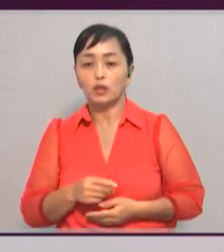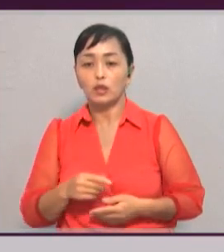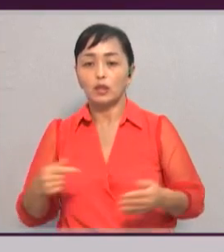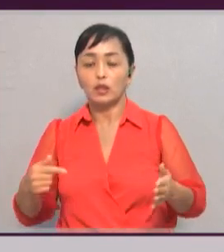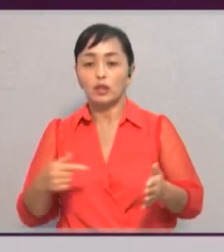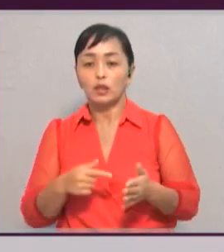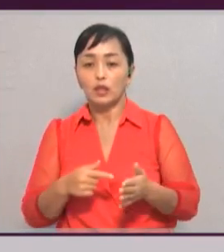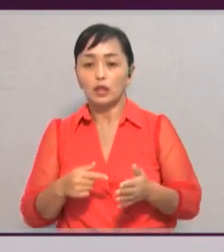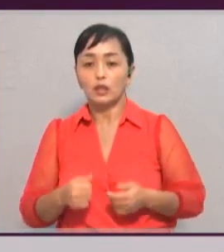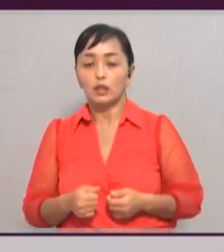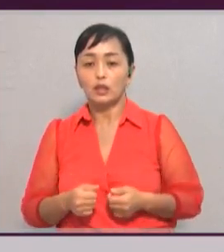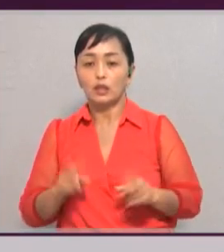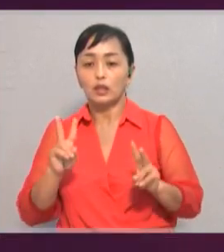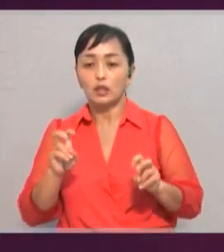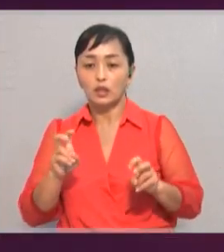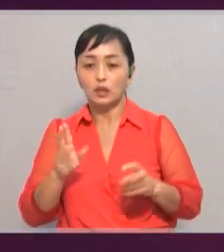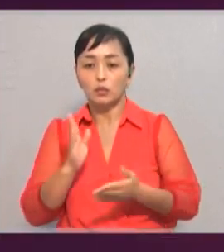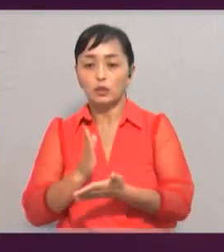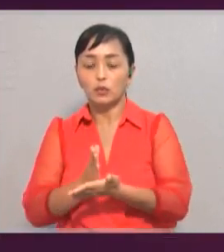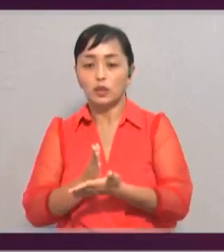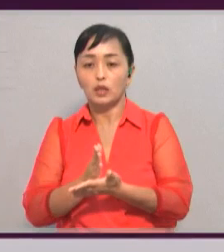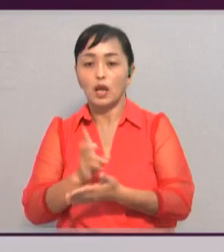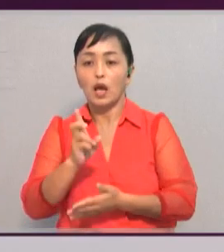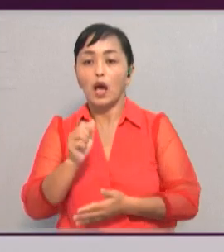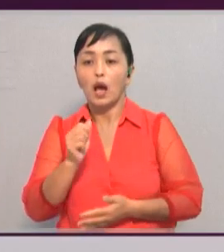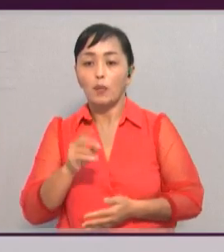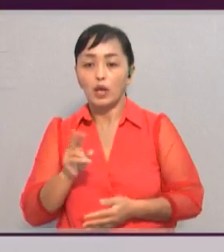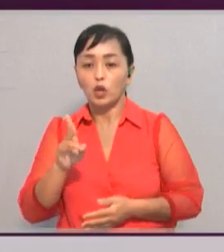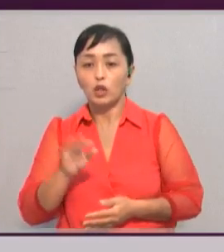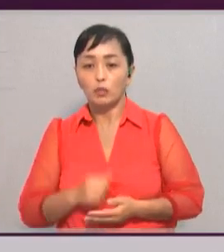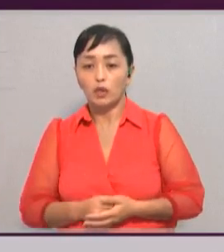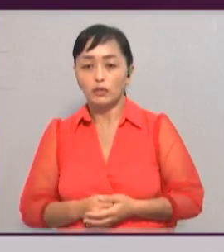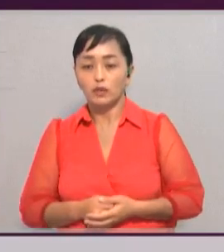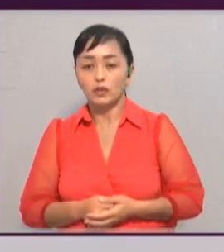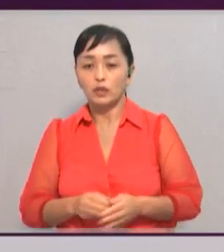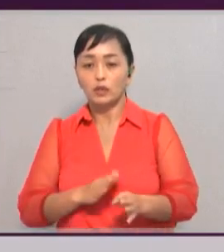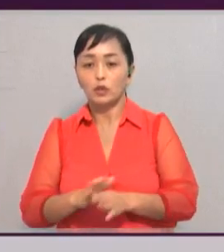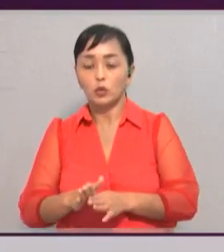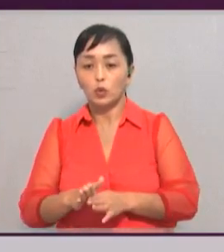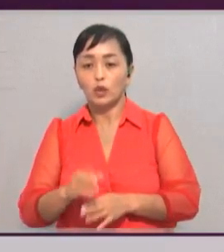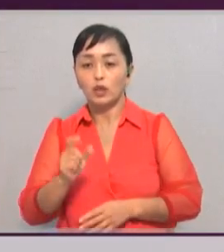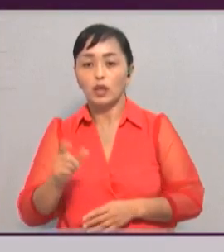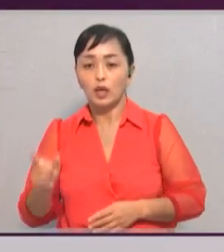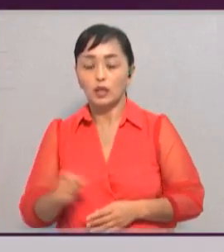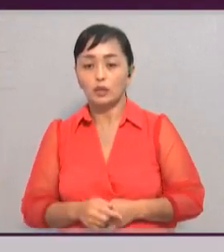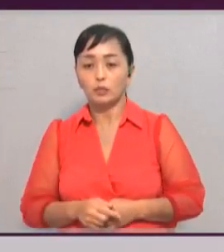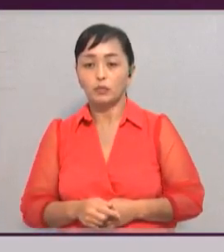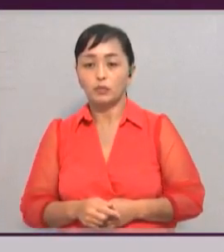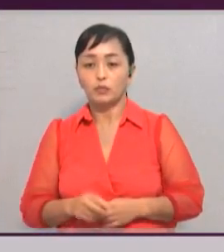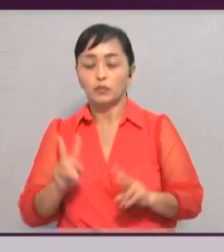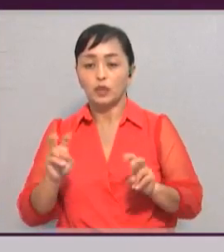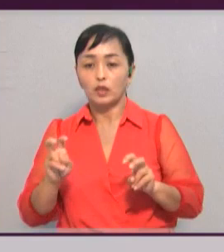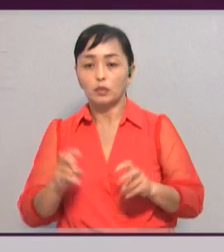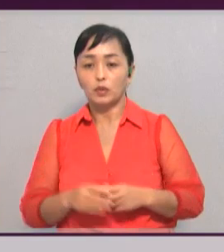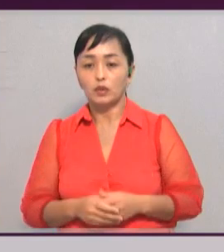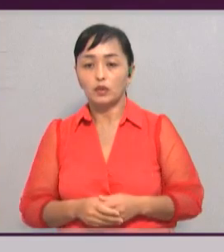бүгін алып отырған тақырыбымыз Абай Құнанбаевтың толық адам концепциясы. Толық